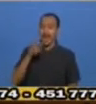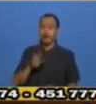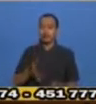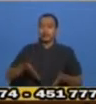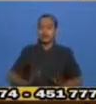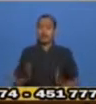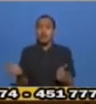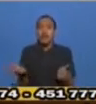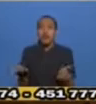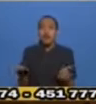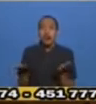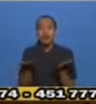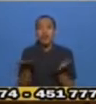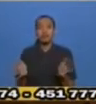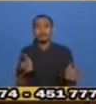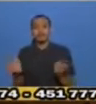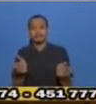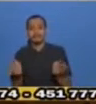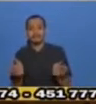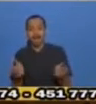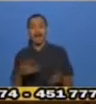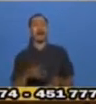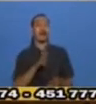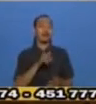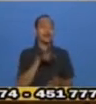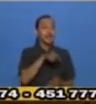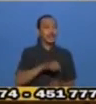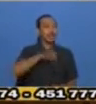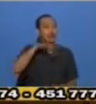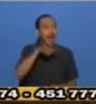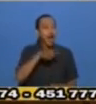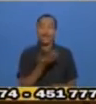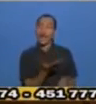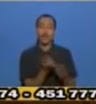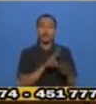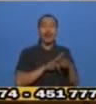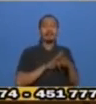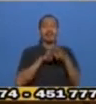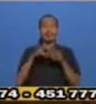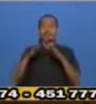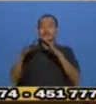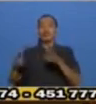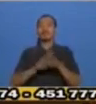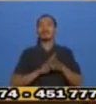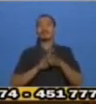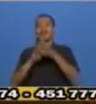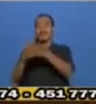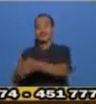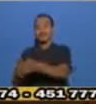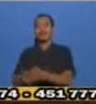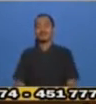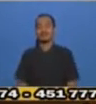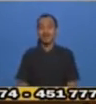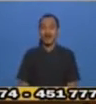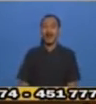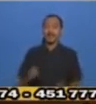akhirnya mari kami yang antar, kami pulangkan beliau ke rumahnya. Oke. Ya. Memang terjadi ada ya di masyarakat